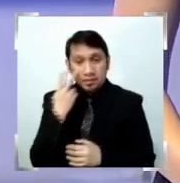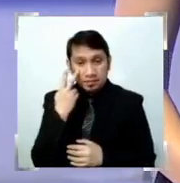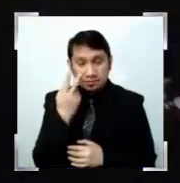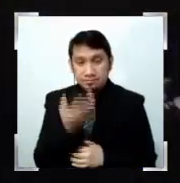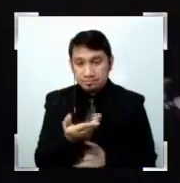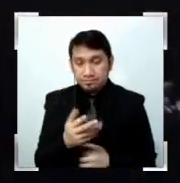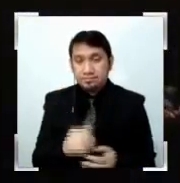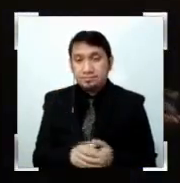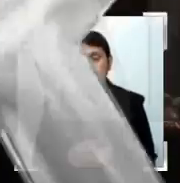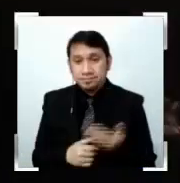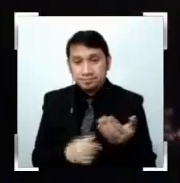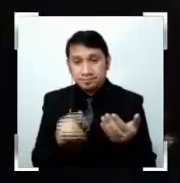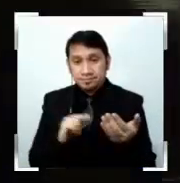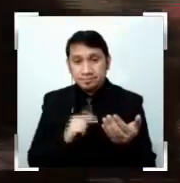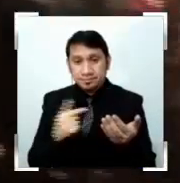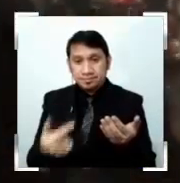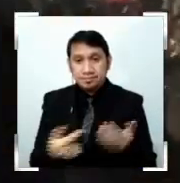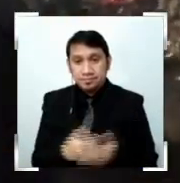Kai.